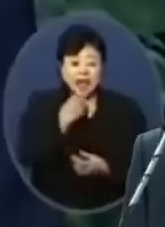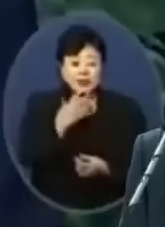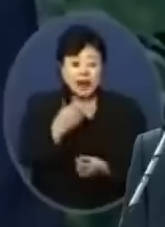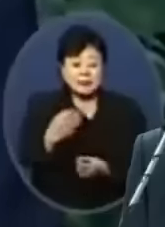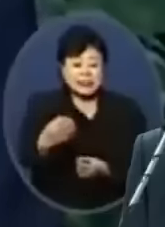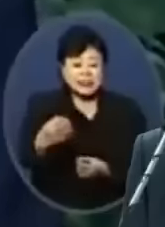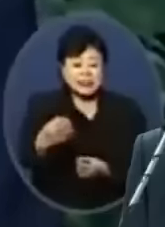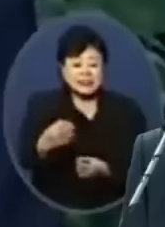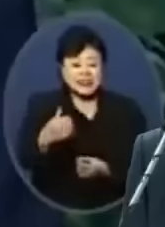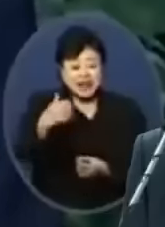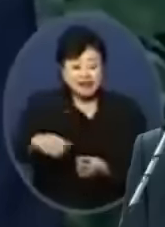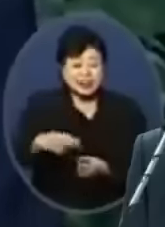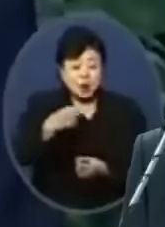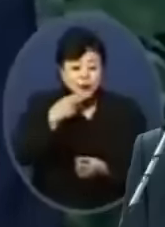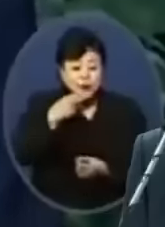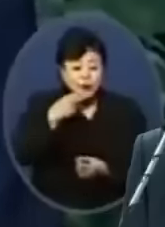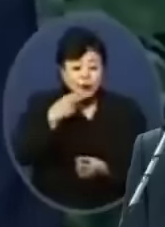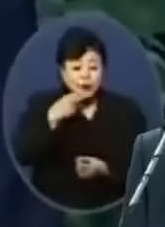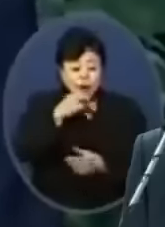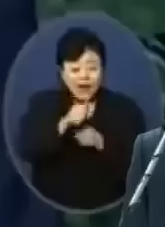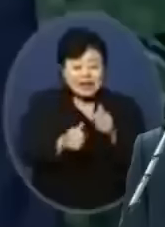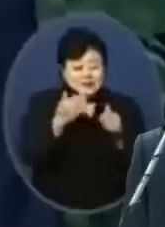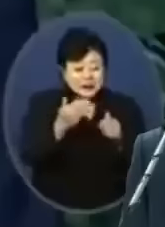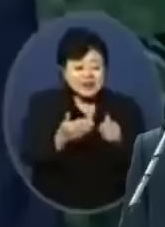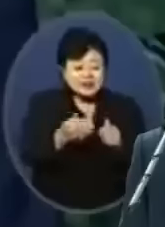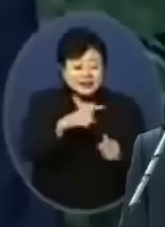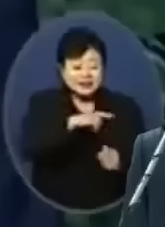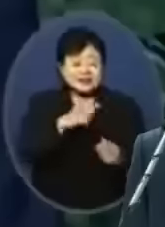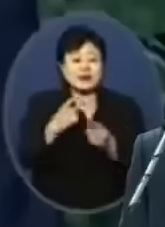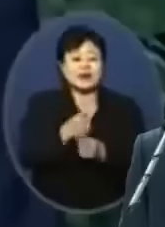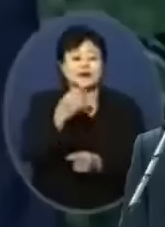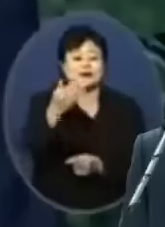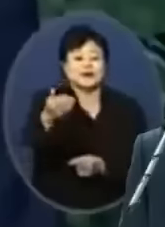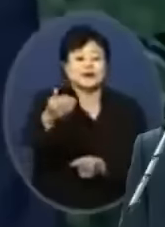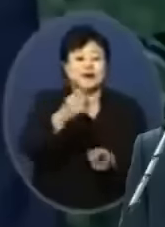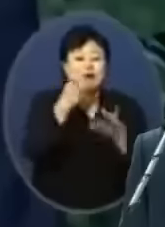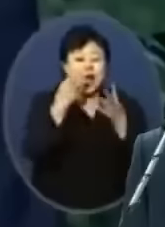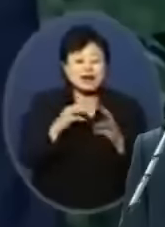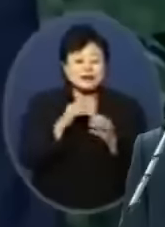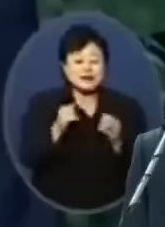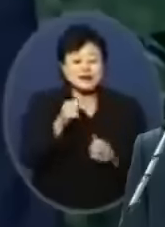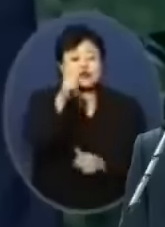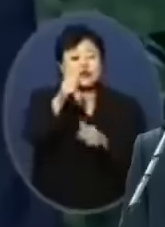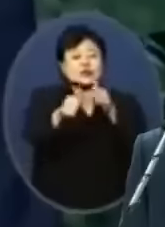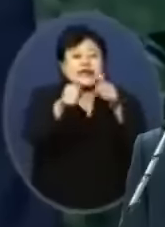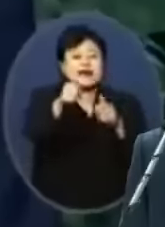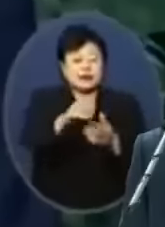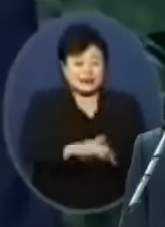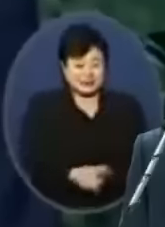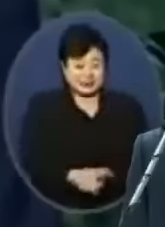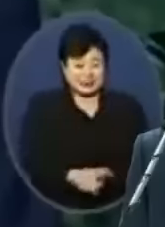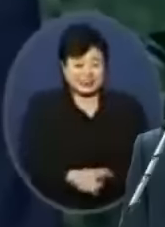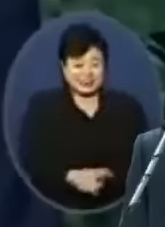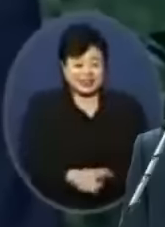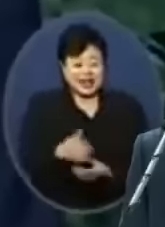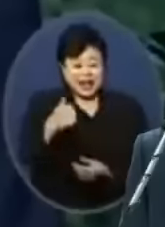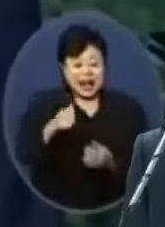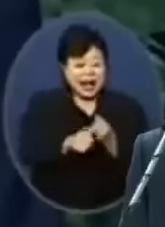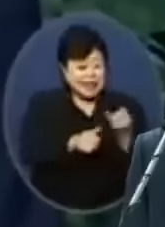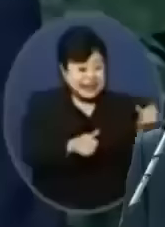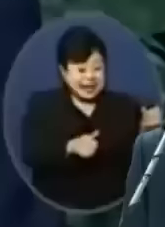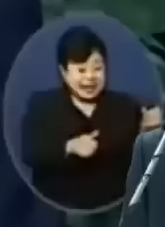아브라함이 아들이 없는데 하나님께서 이름을 바꾸어서 많은 민족의 조상이라고 바꾸어 놓은 것입니다. 그